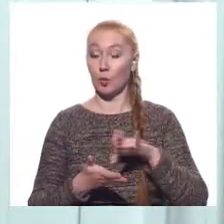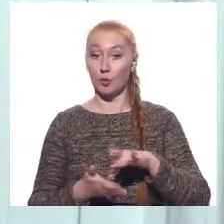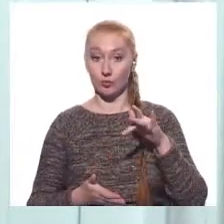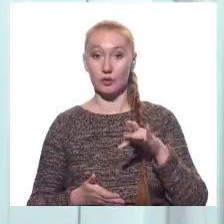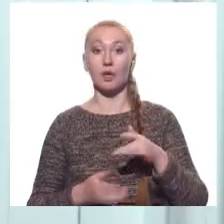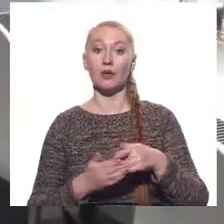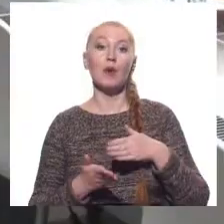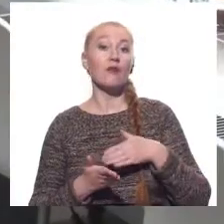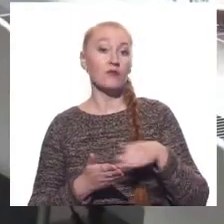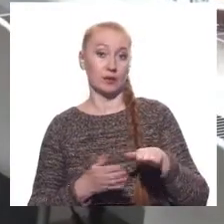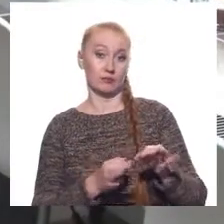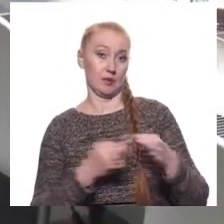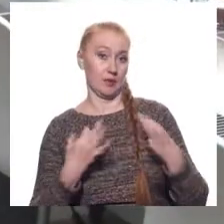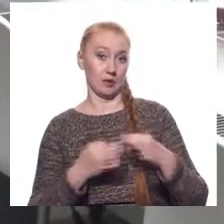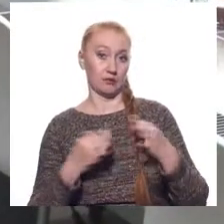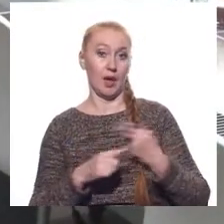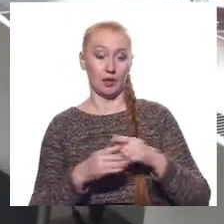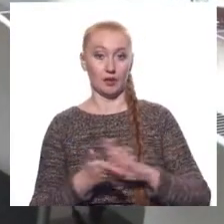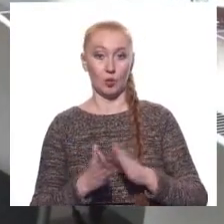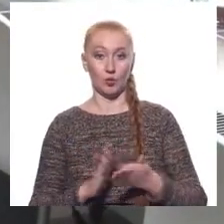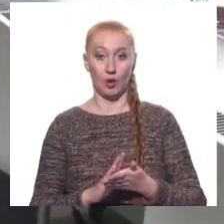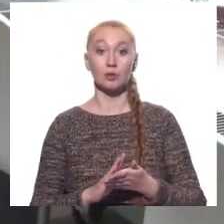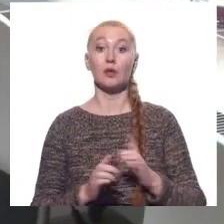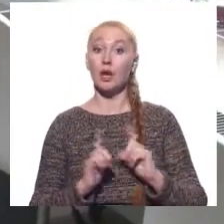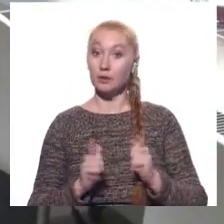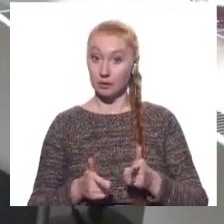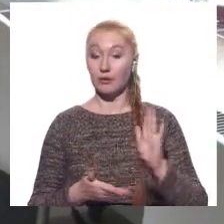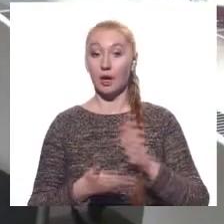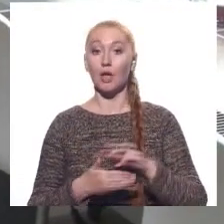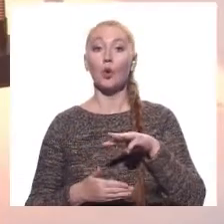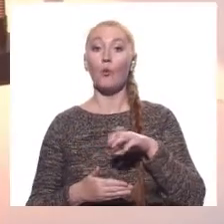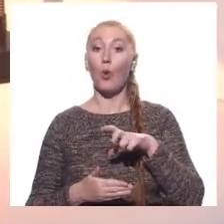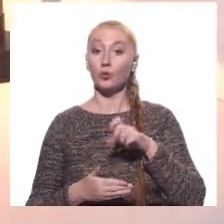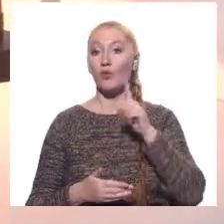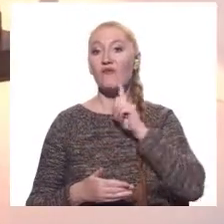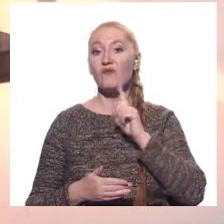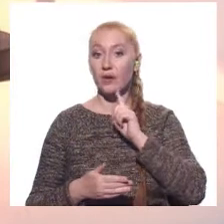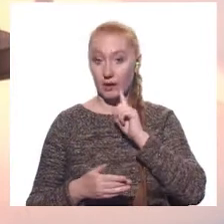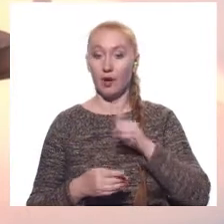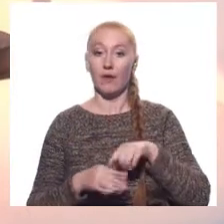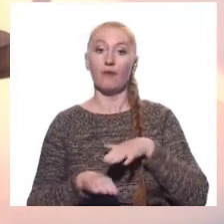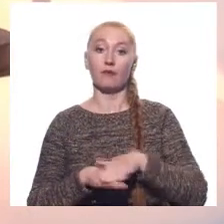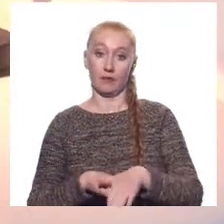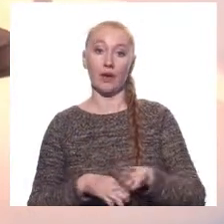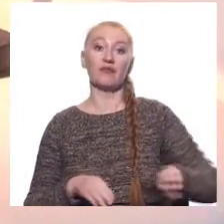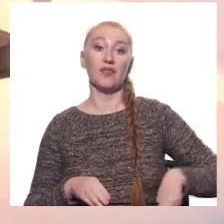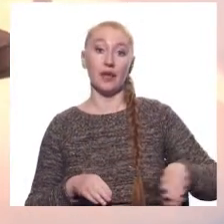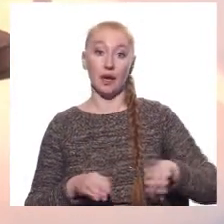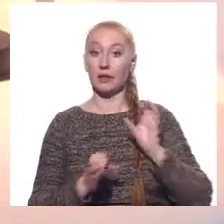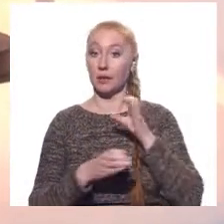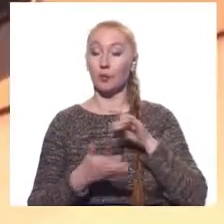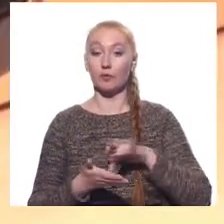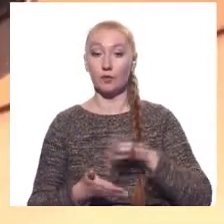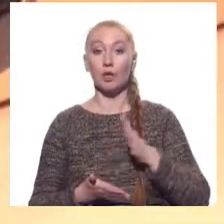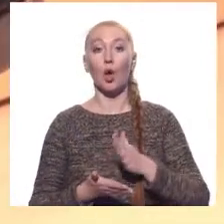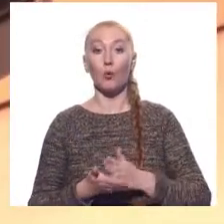центрі відмовлялися коментувати цю ситуацію. Згідно наказу МОЗ, тимчасово виконувати обов'язки директора лабораторного